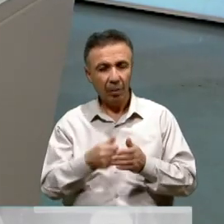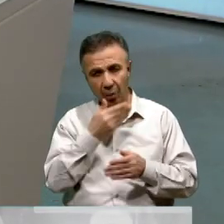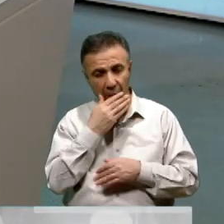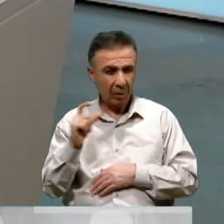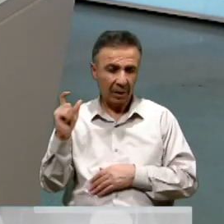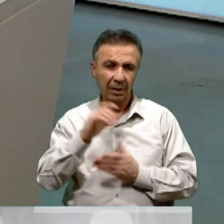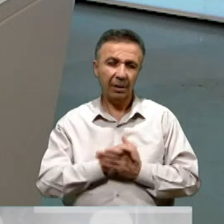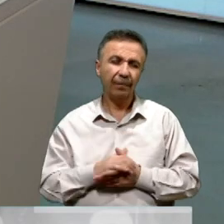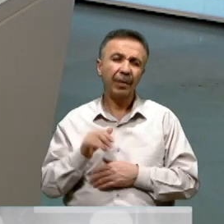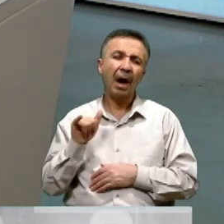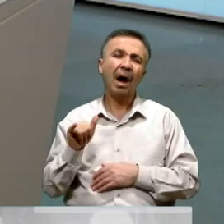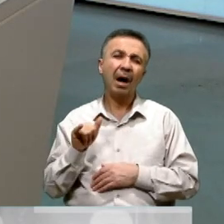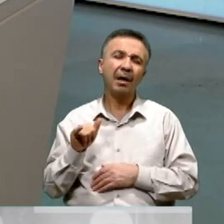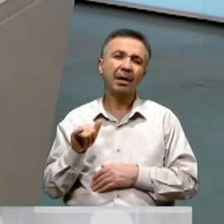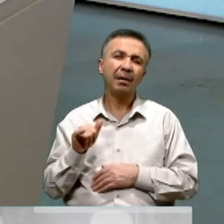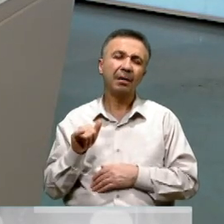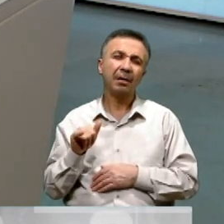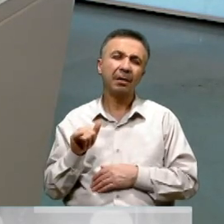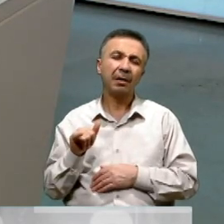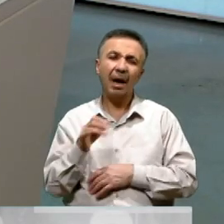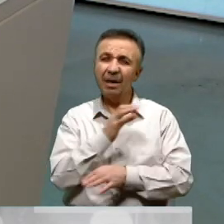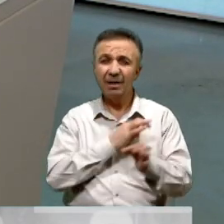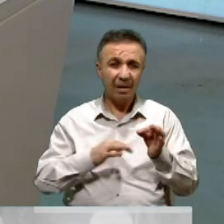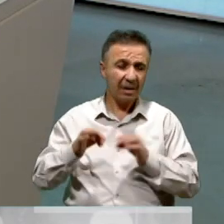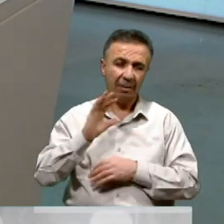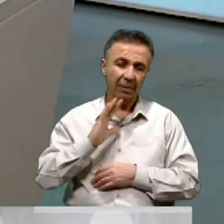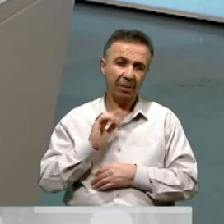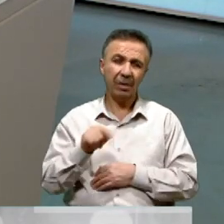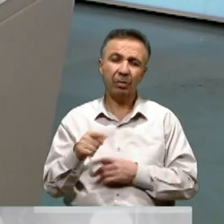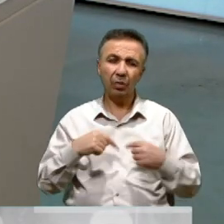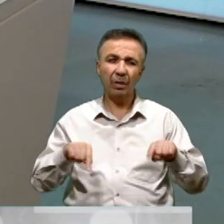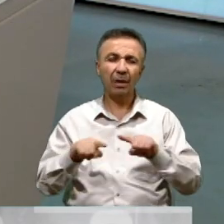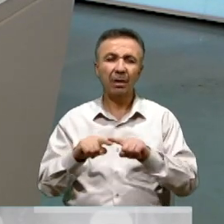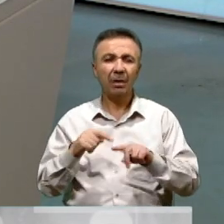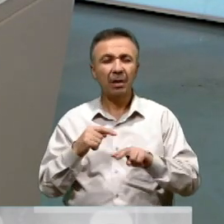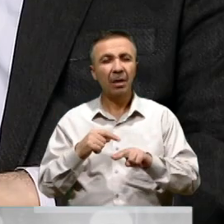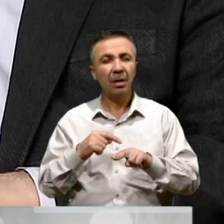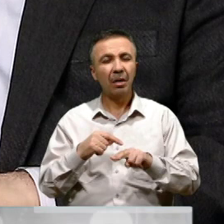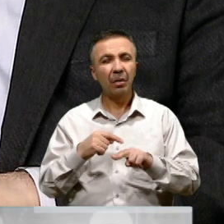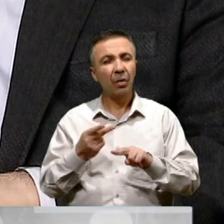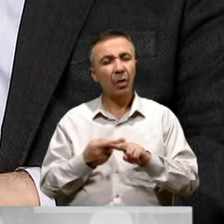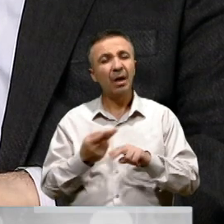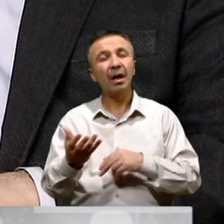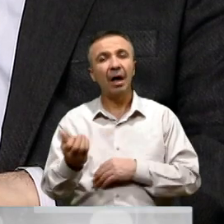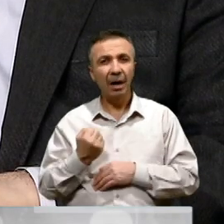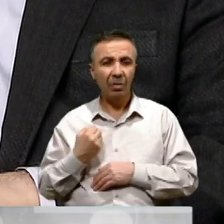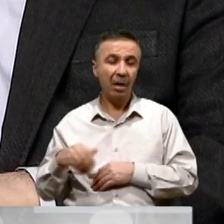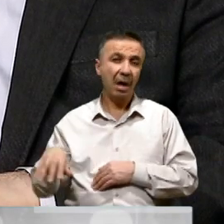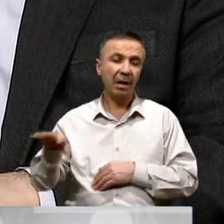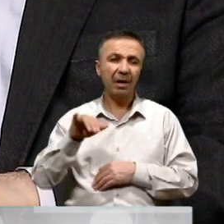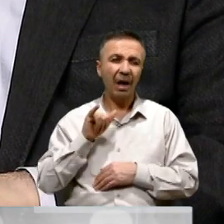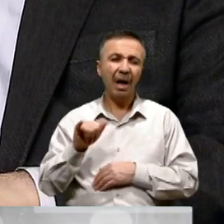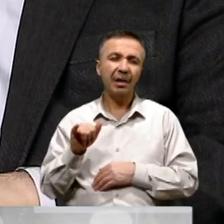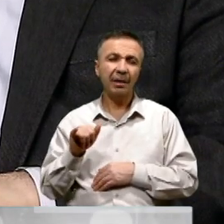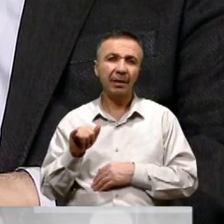formatı mı kullanıyorlar? Aynı formatı kullanıyorlar. Hı. Yani burada biz onları temsil etmiyoruz. Herkes aynı